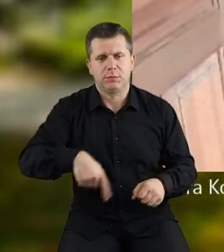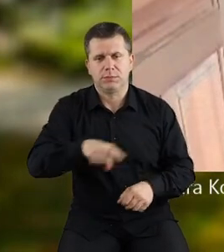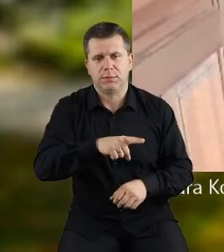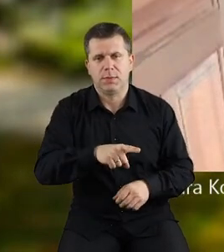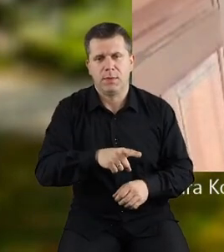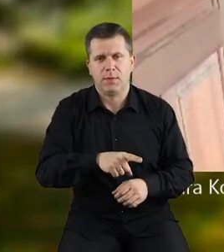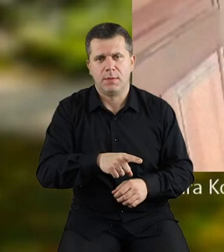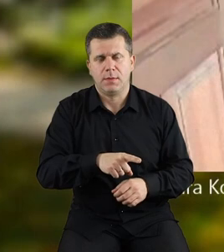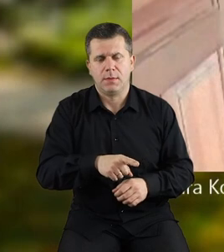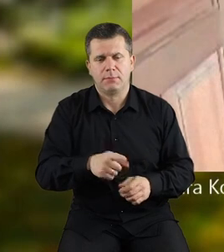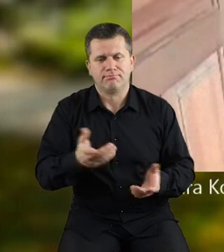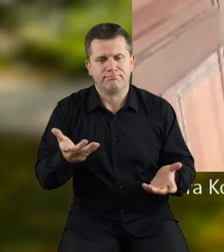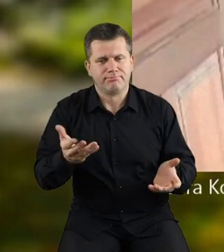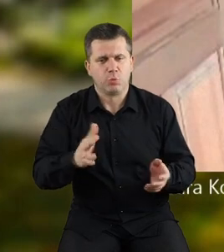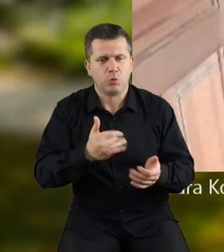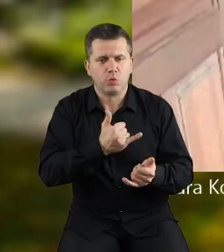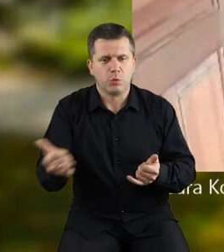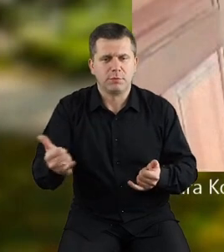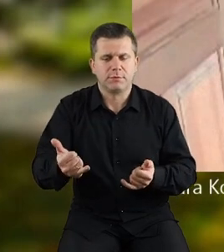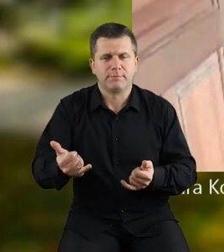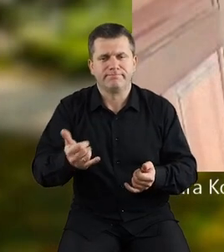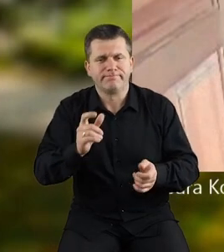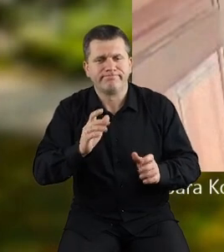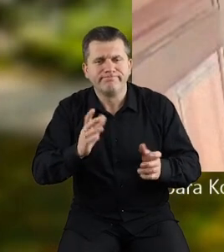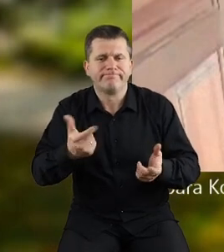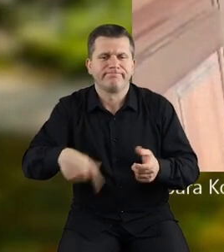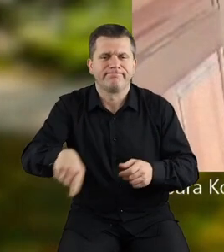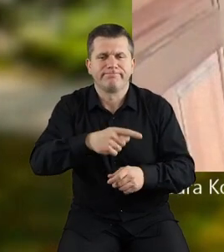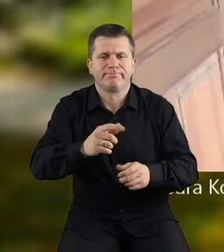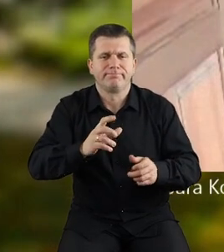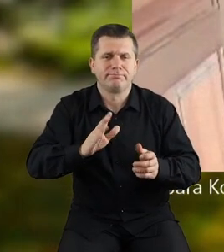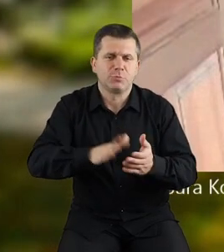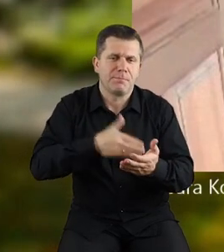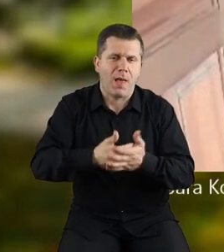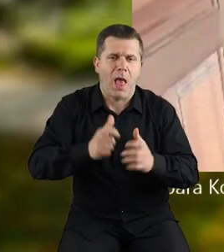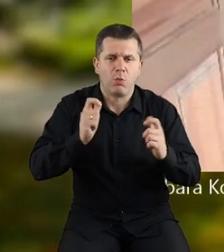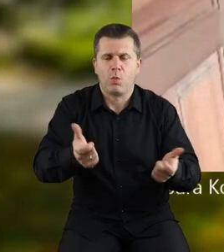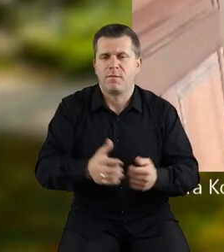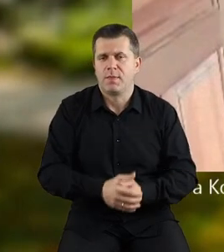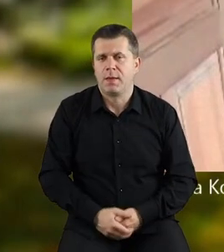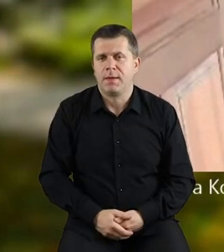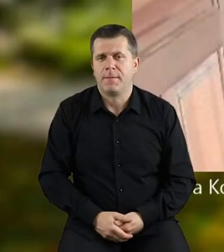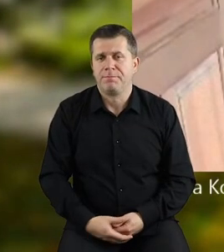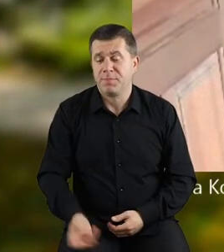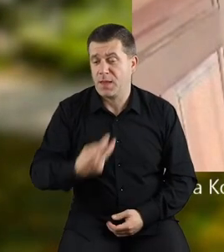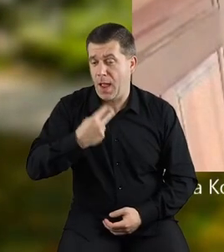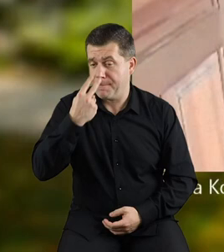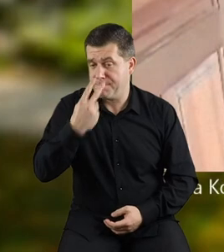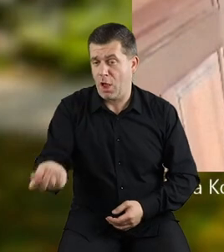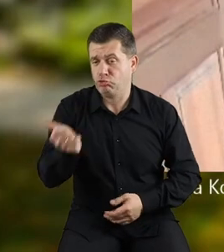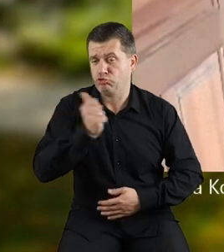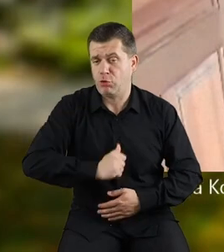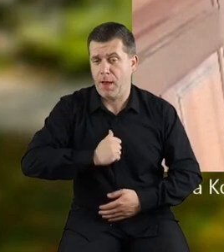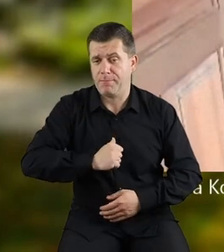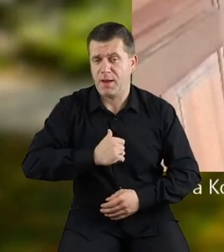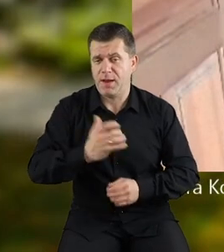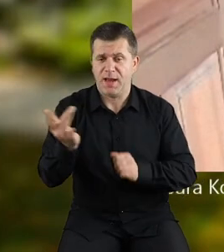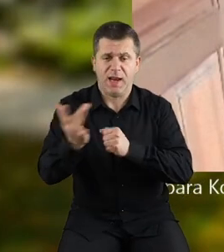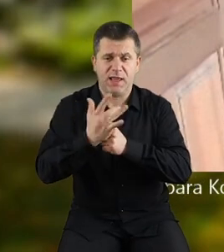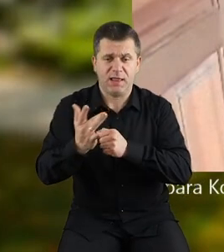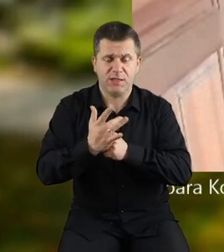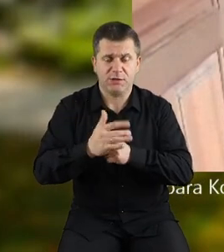takich małych skandalicznych przywar, które mamy. Jak patrzymy na